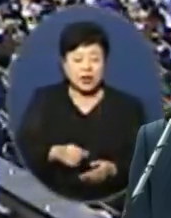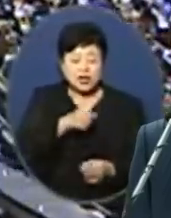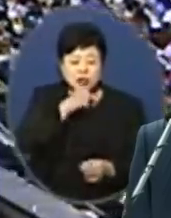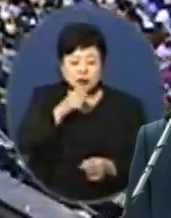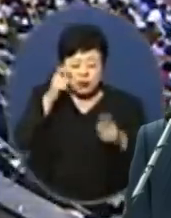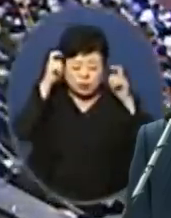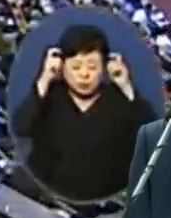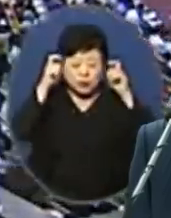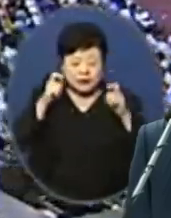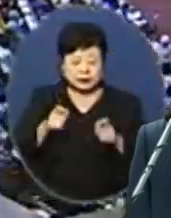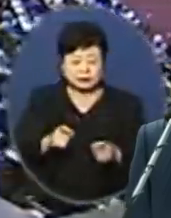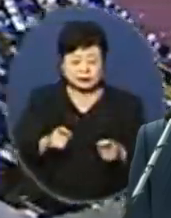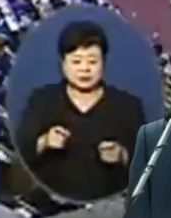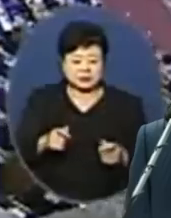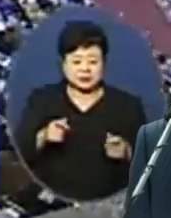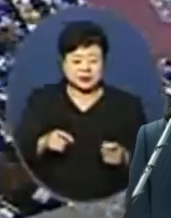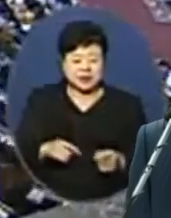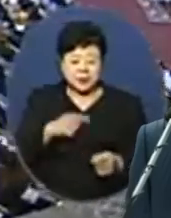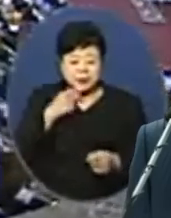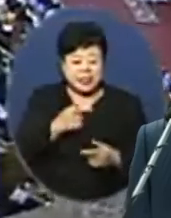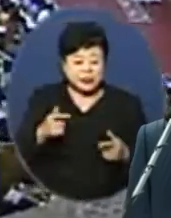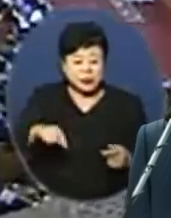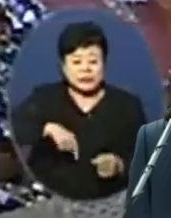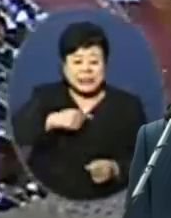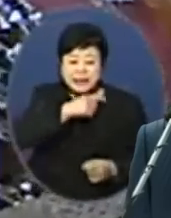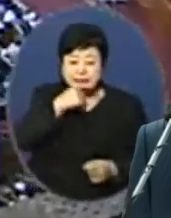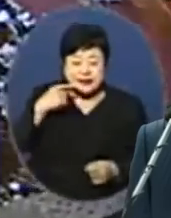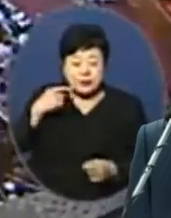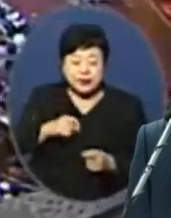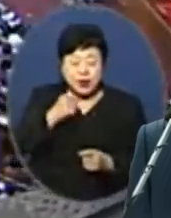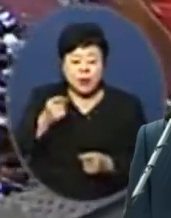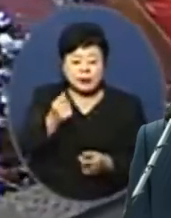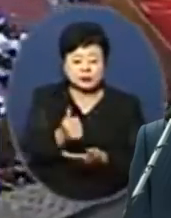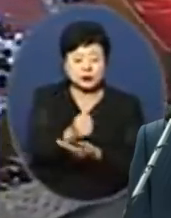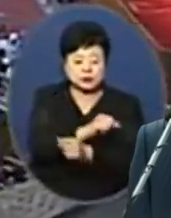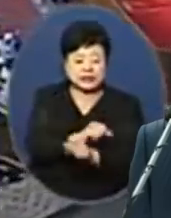염소와 송아지의 피로 하지 아니하고 오직 자기의 피로